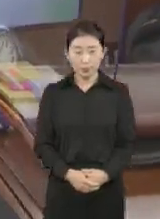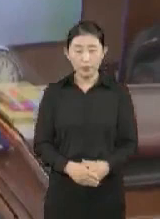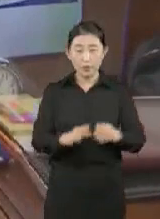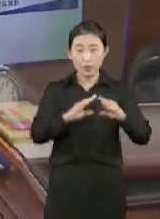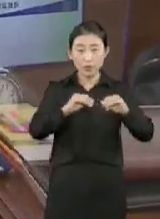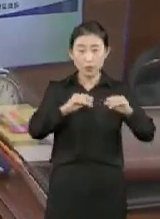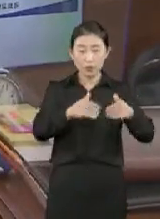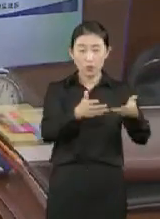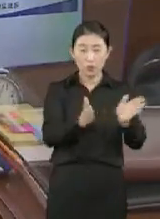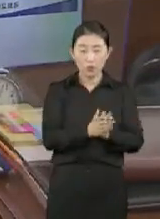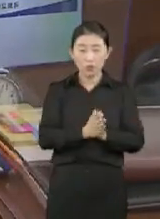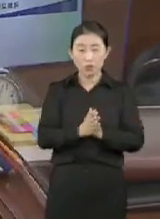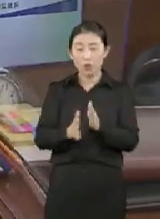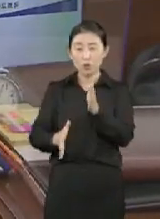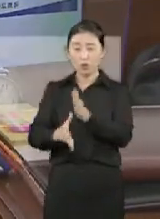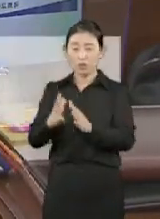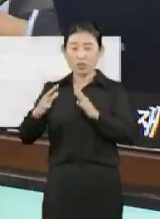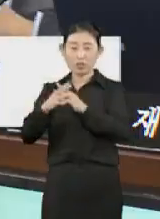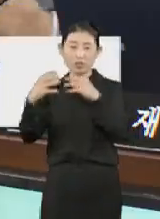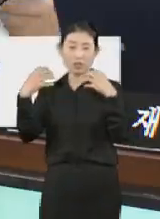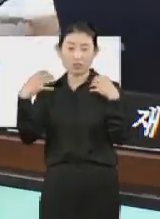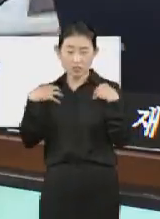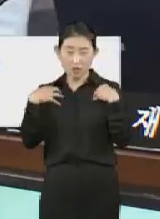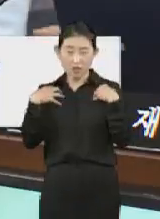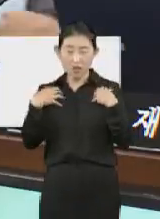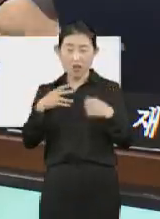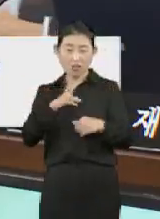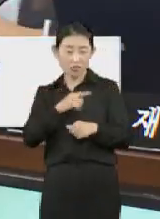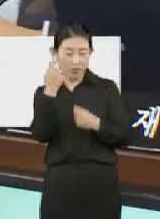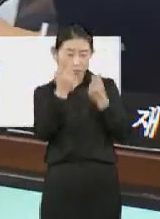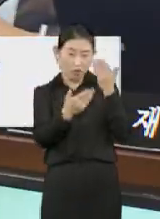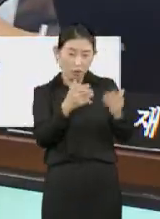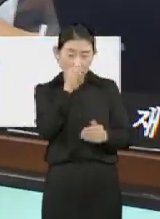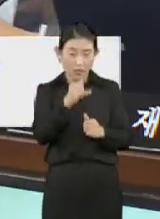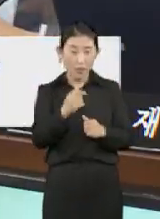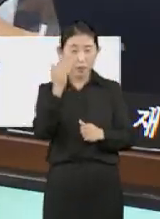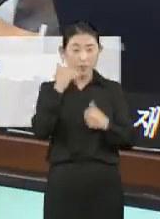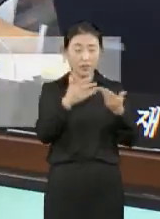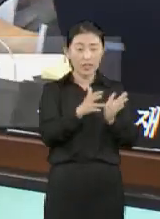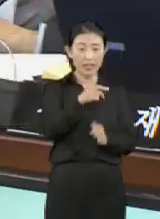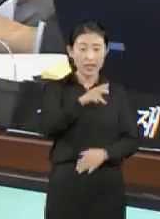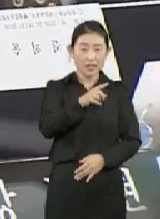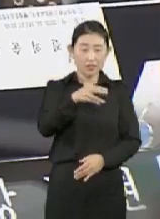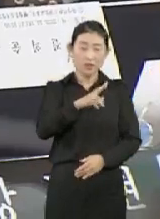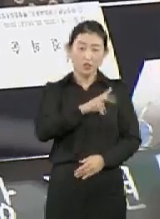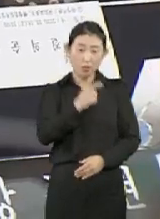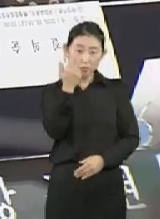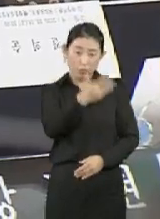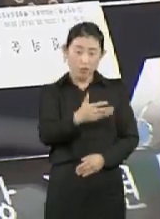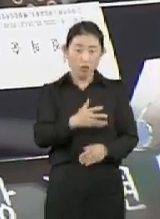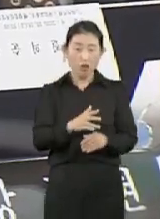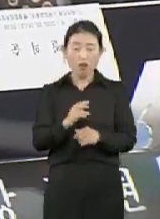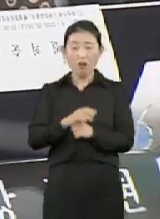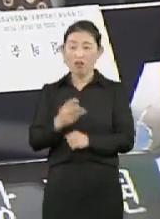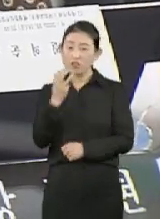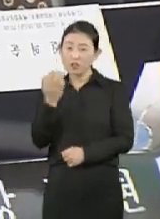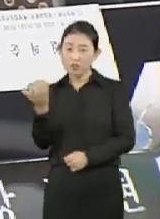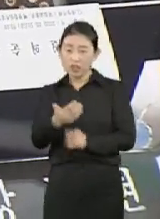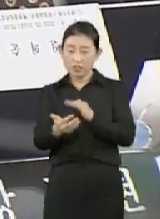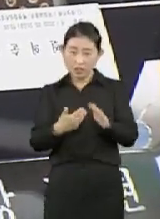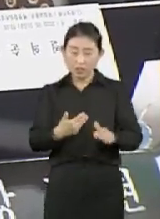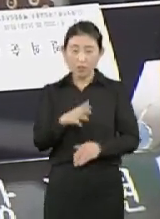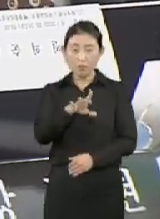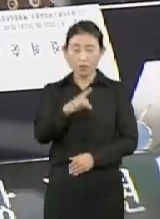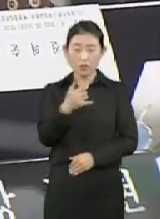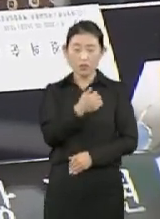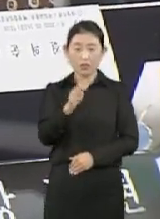국토교통부와 행정중심복합도시 건설 점 국정감사에서 민주당 강조한 의원은 행정수도 에 앞서 3종 사장